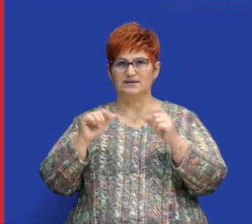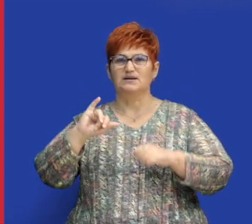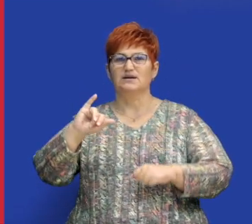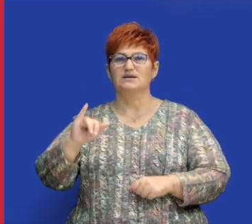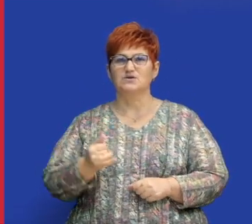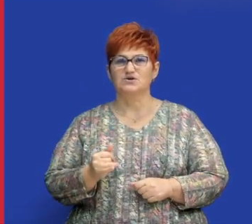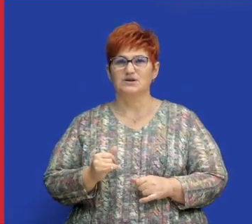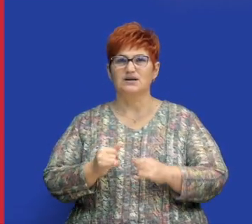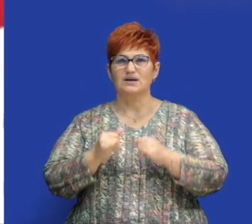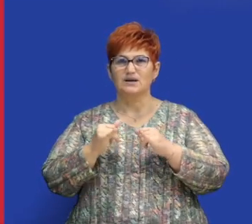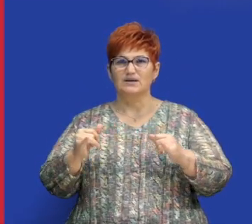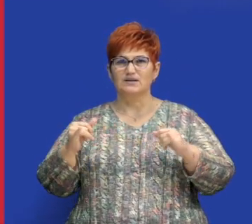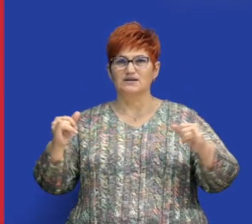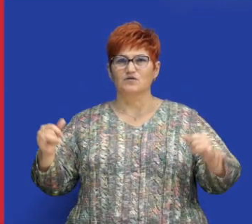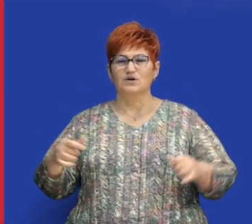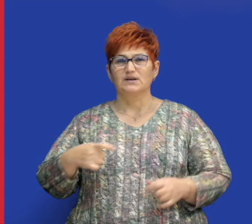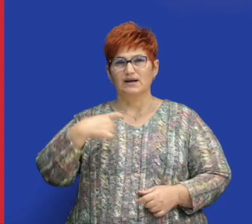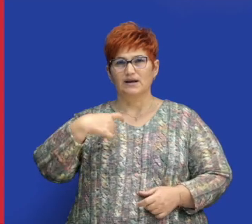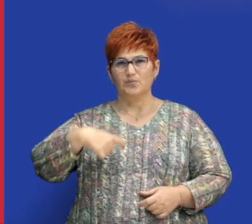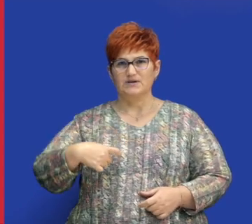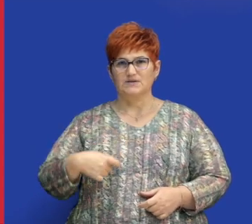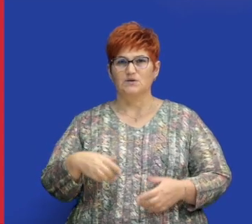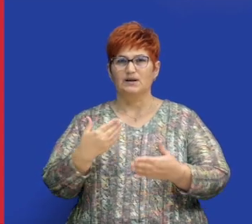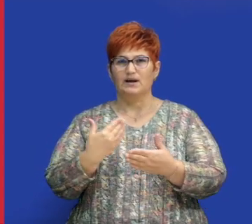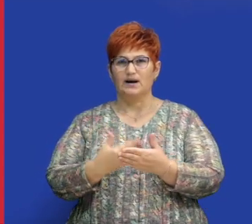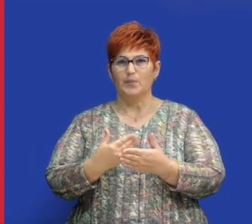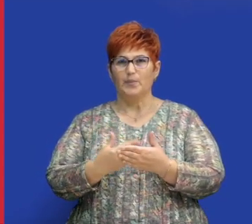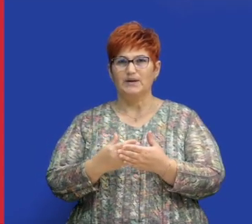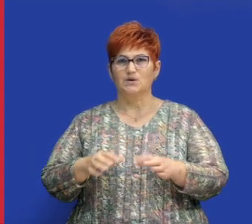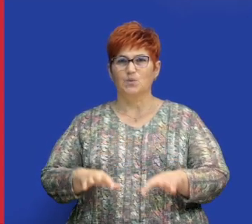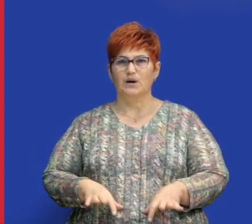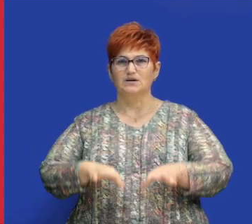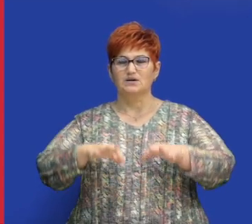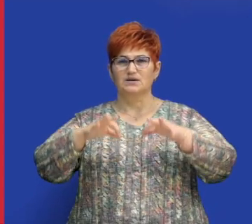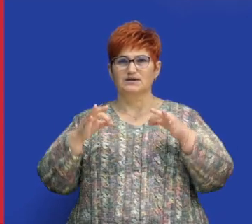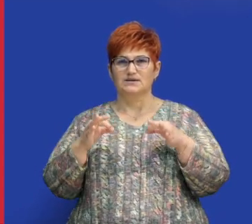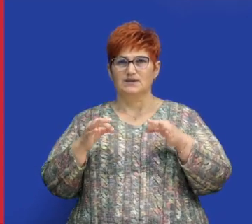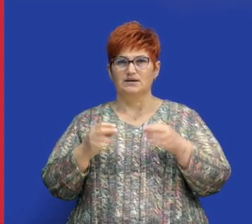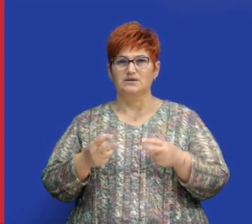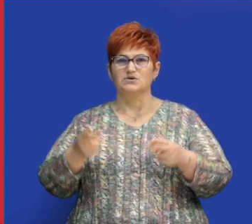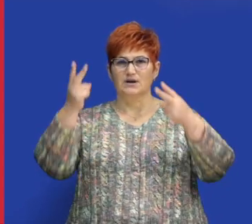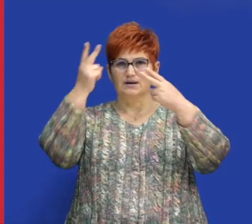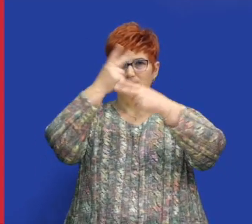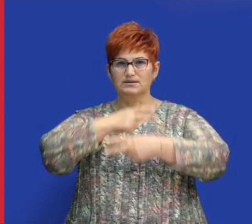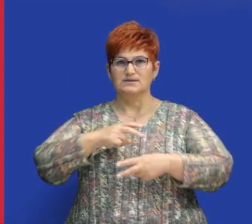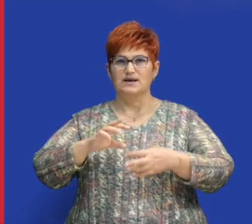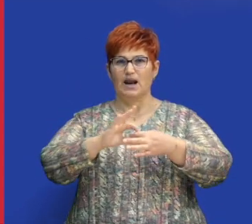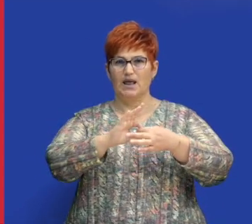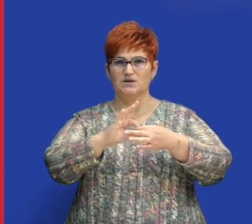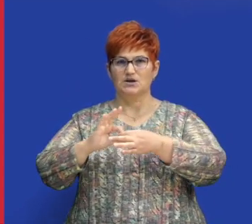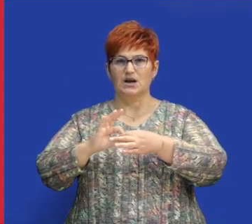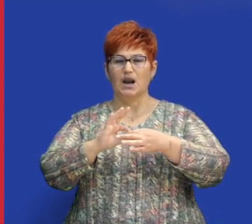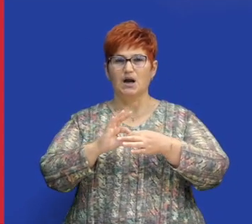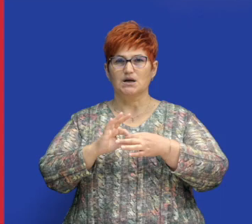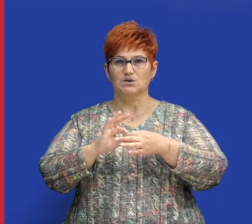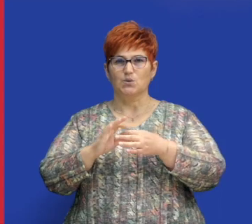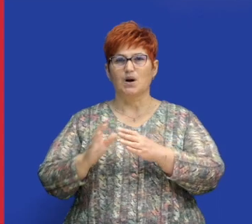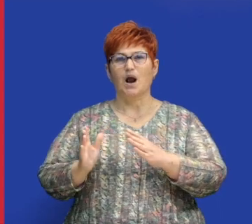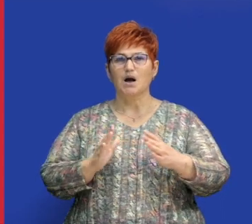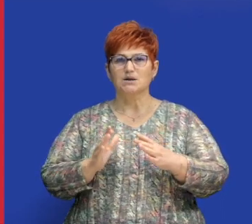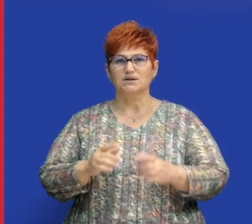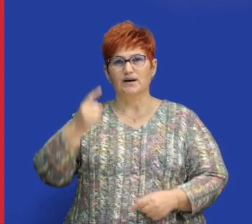német. Az üzleti életben az angol ismerete az elvárt. A megszólításban a signor, uram,